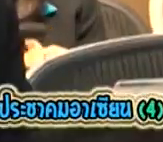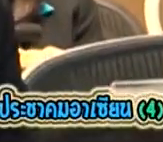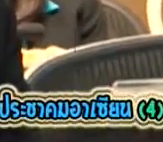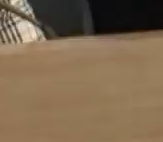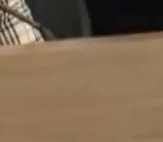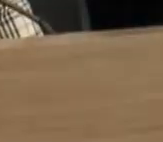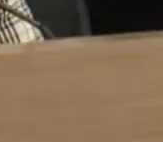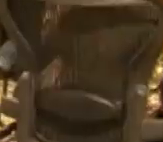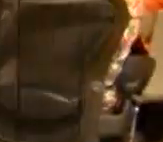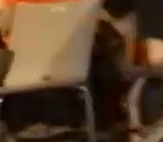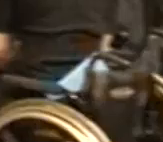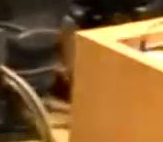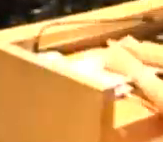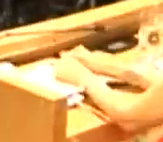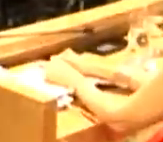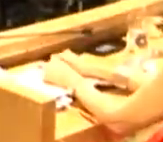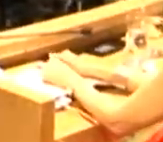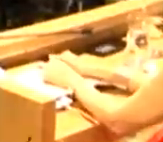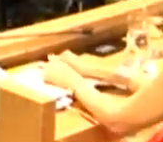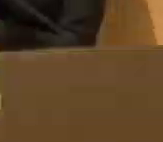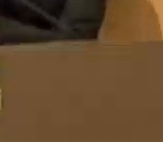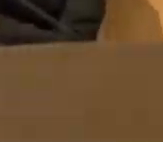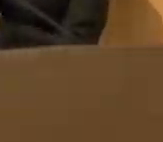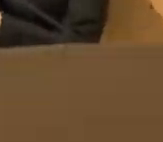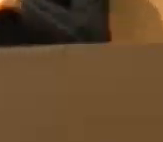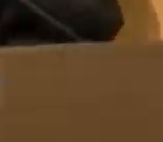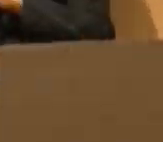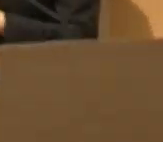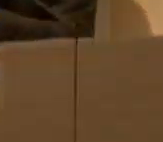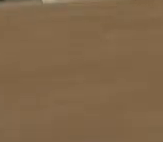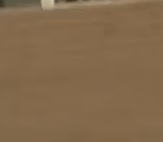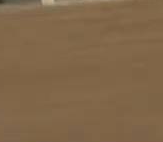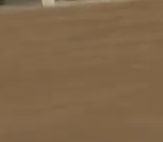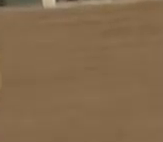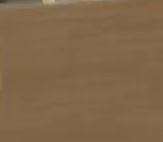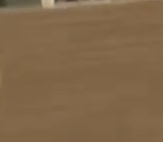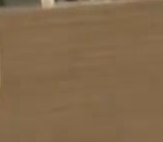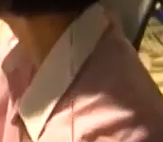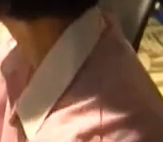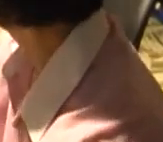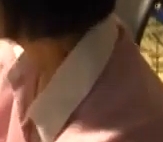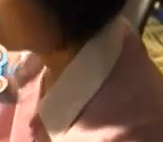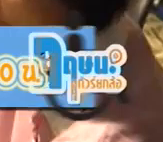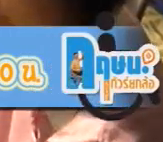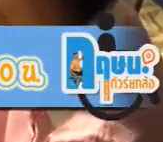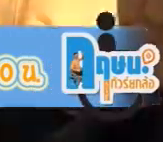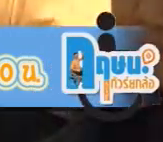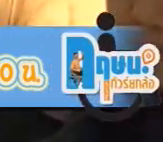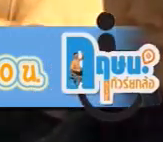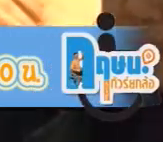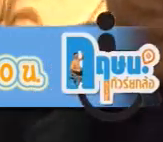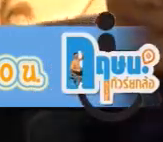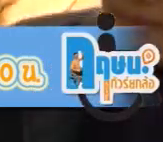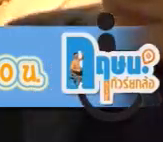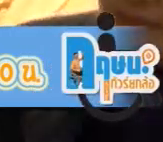อารยศาปัิในภูยภาคอาเซียนเพื่อความสะดวกปลอดภัยทันสมัยเป็ทำทั่วถึงเท่าเทียมและอาธิน่ากลบมาพวกใหม่